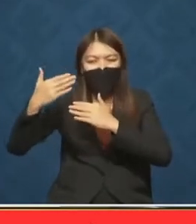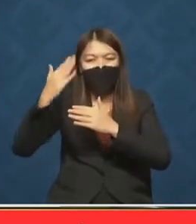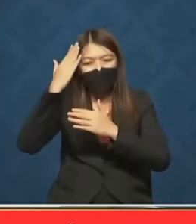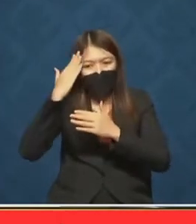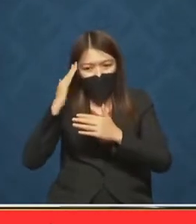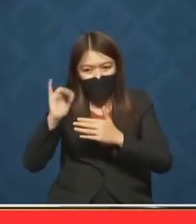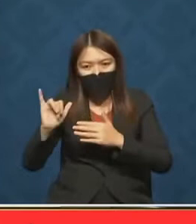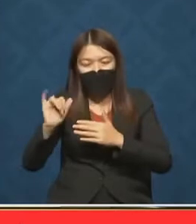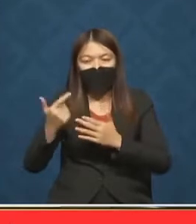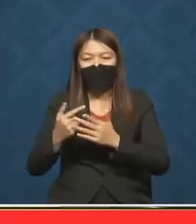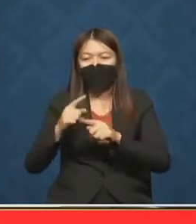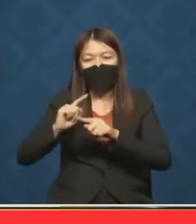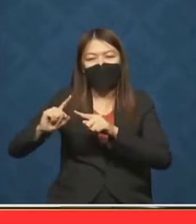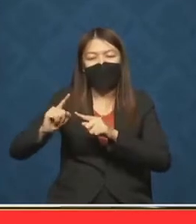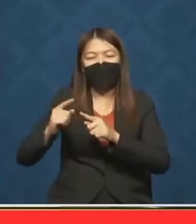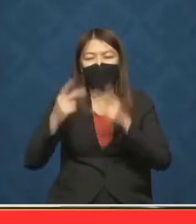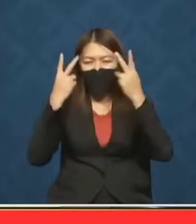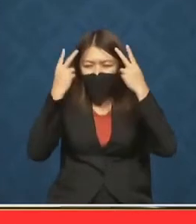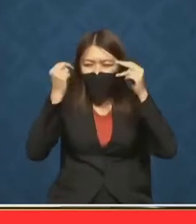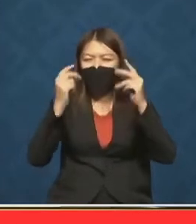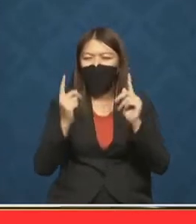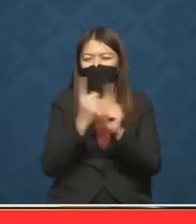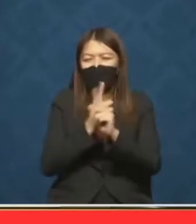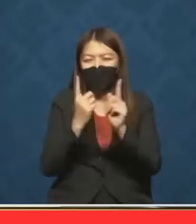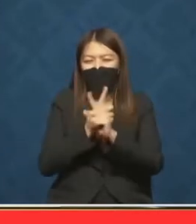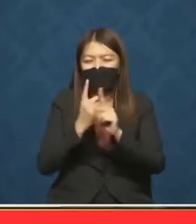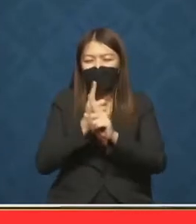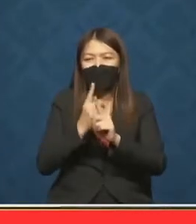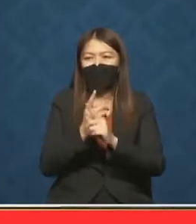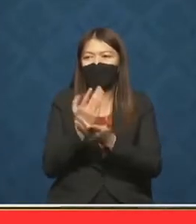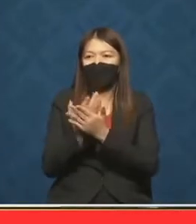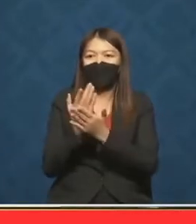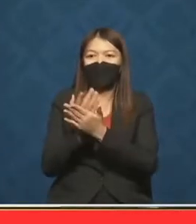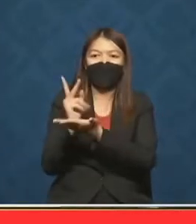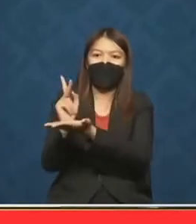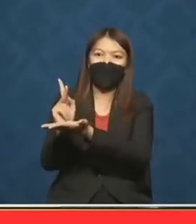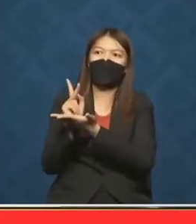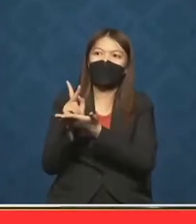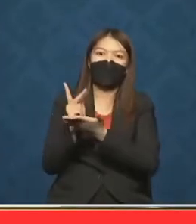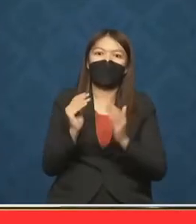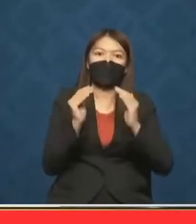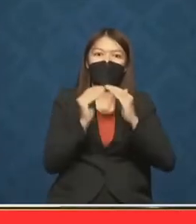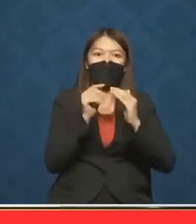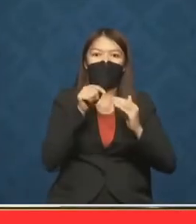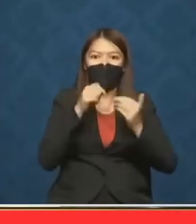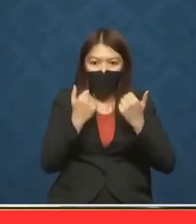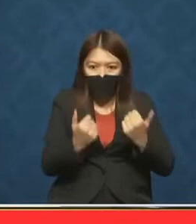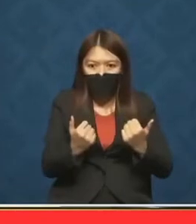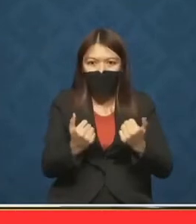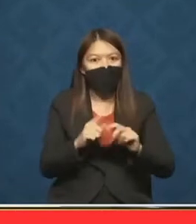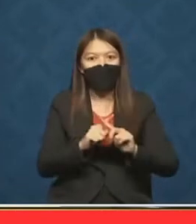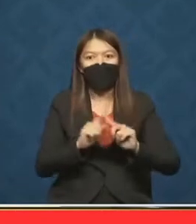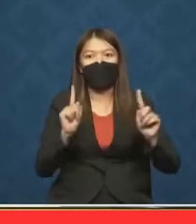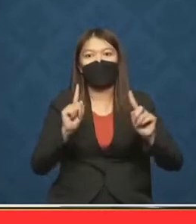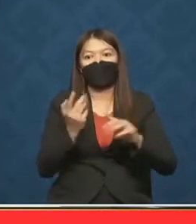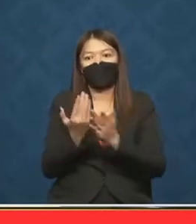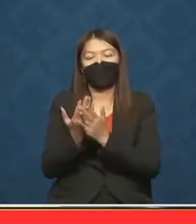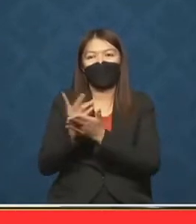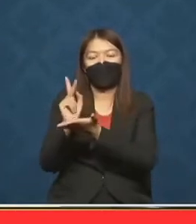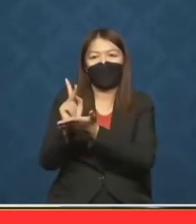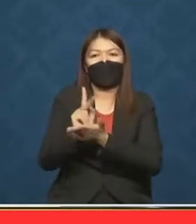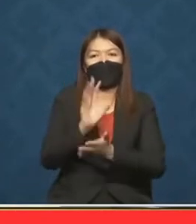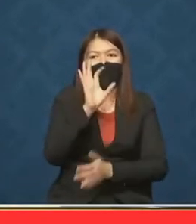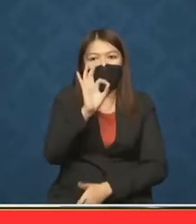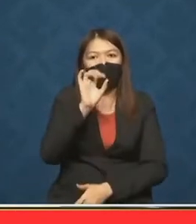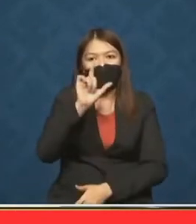ักรวมทุกในยกครับไม่ได้กู้เงินเท่าในยกประยุติคนเดียวครับวันนี้ทันกู้เงิน 9 ล